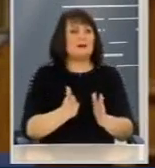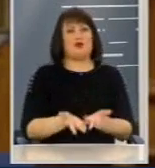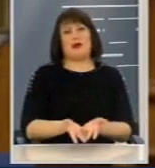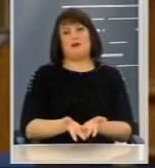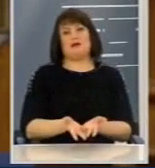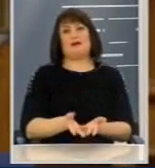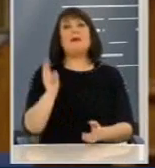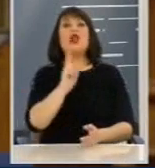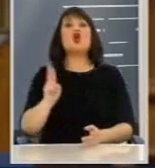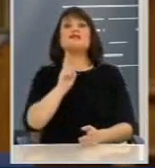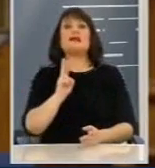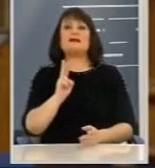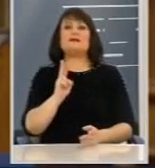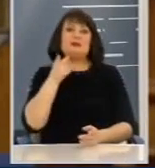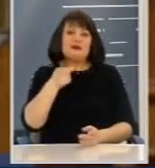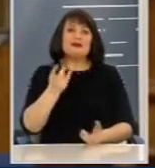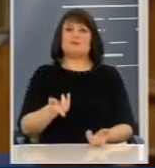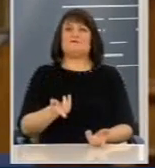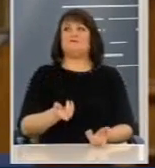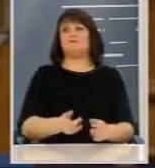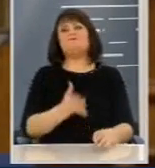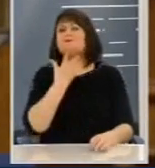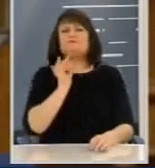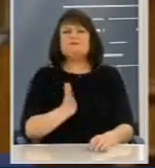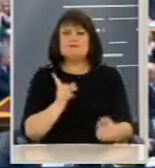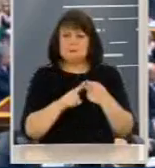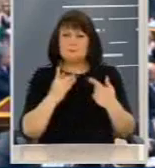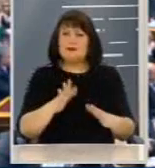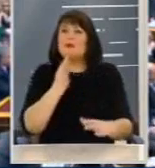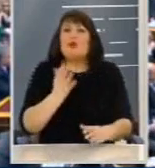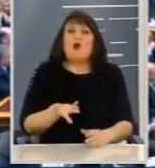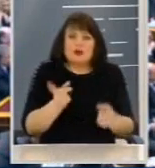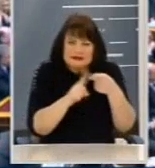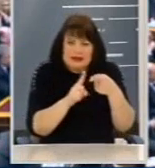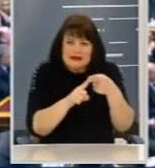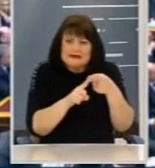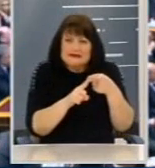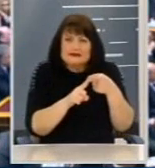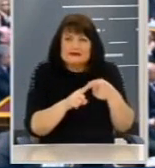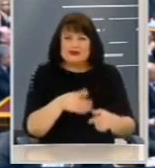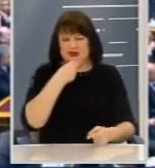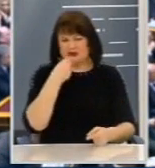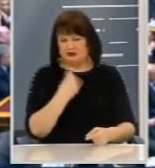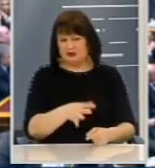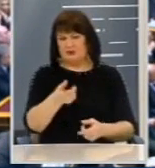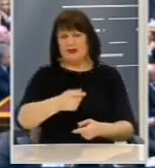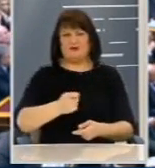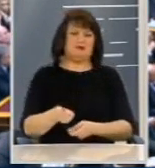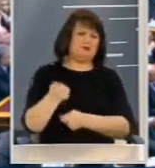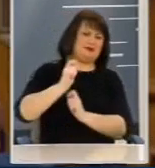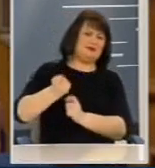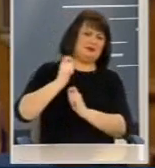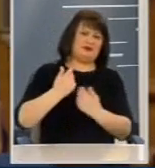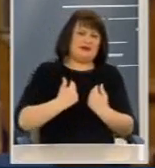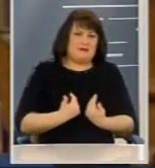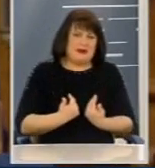με τη Ρότσιλντ. Και ο λόγος της συνάντησης προφανώς, παρά τις αθλειότητες που κάποιοι εκτόξευσαν,